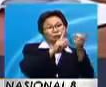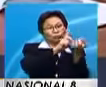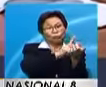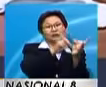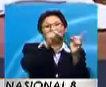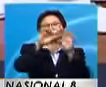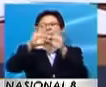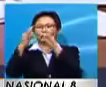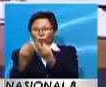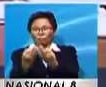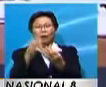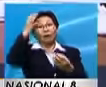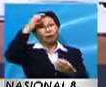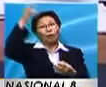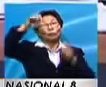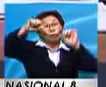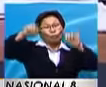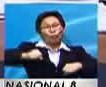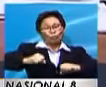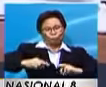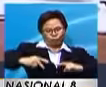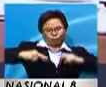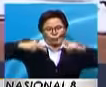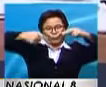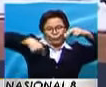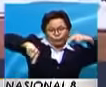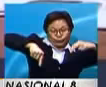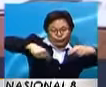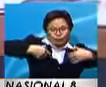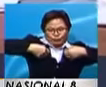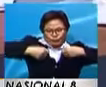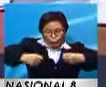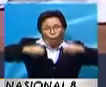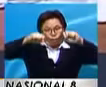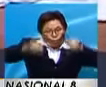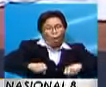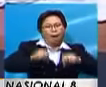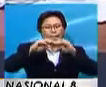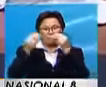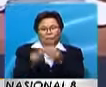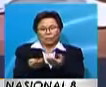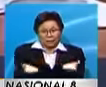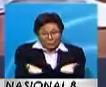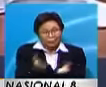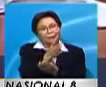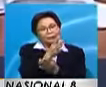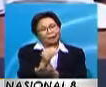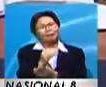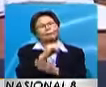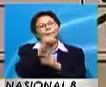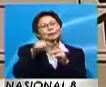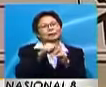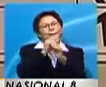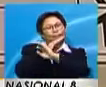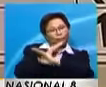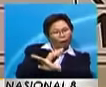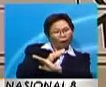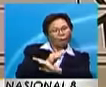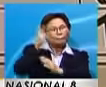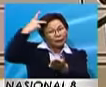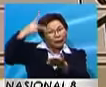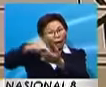keluarga konsep itu mampu meningkatkan kualitas kesehatan masyarakat setempat Hai apabila pencegahan